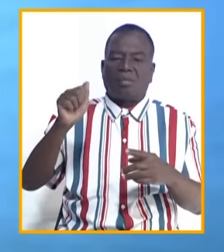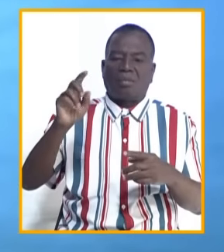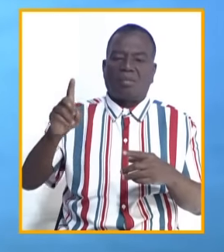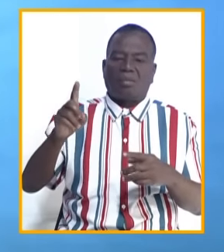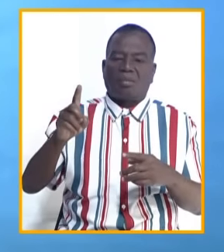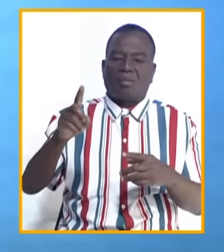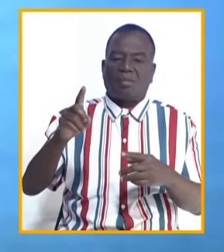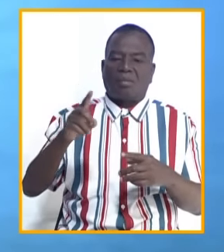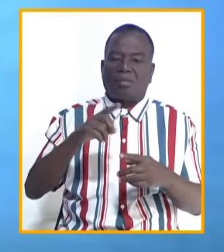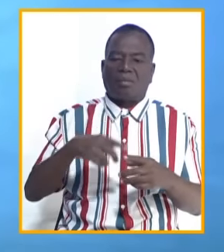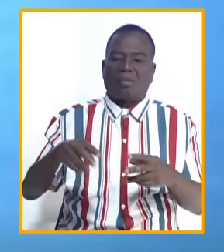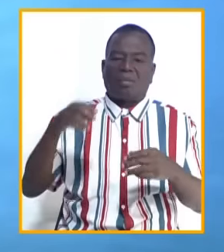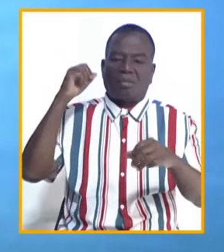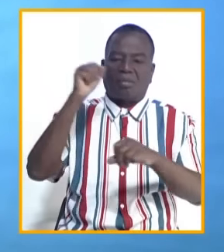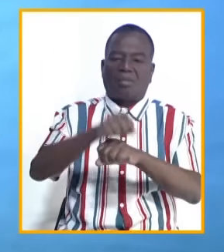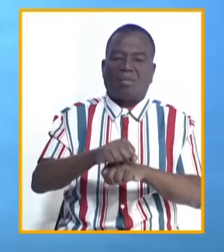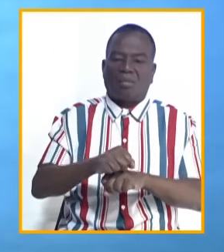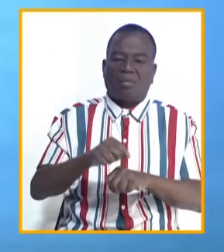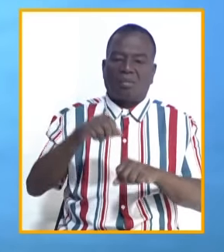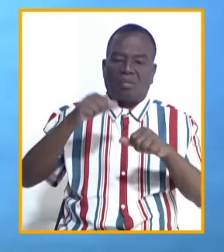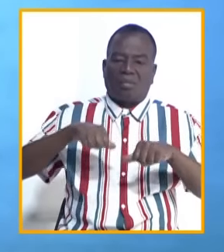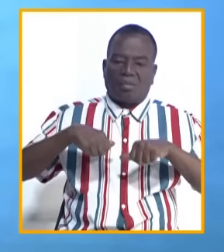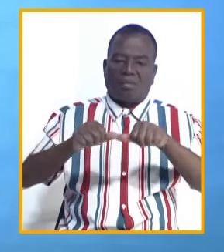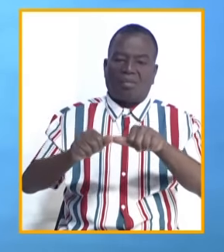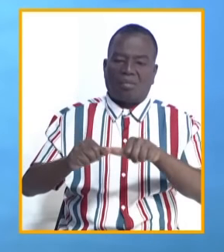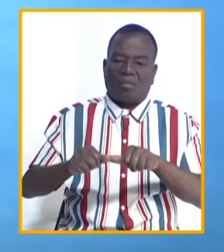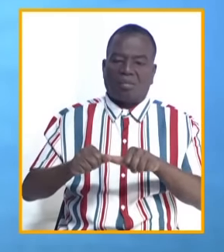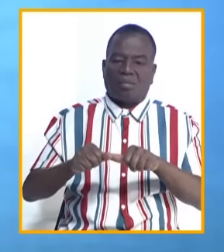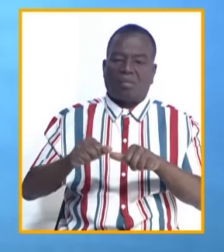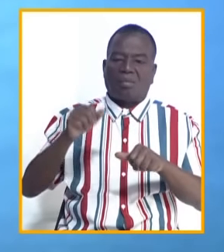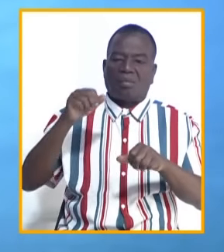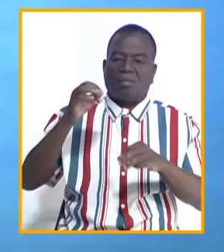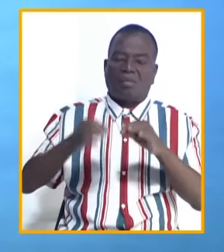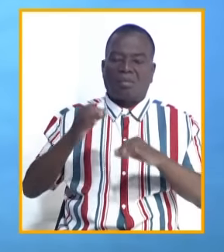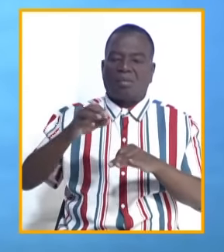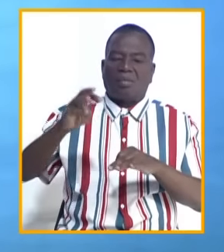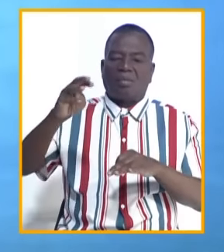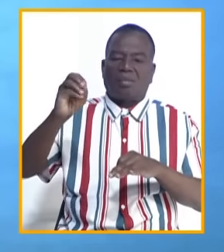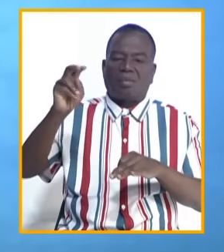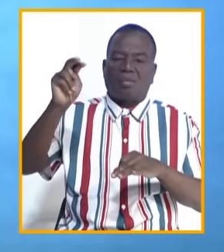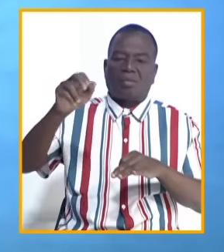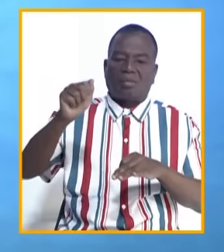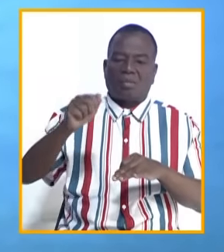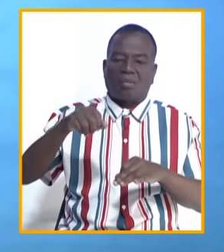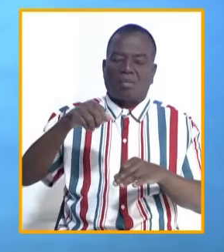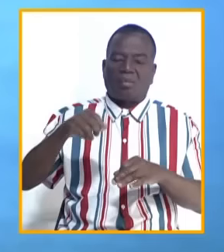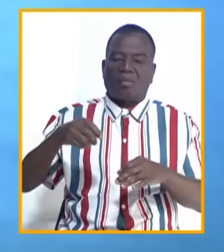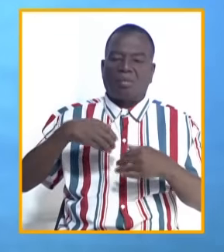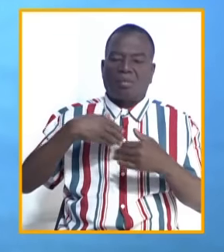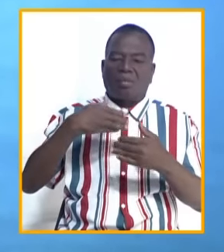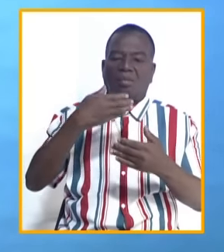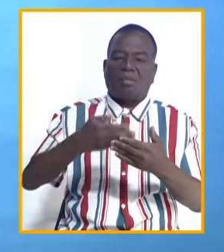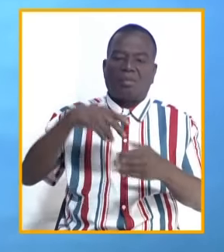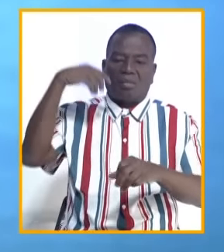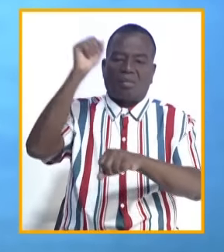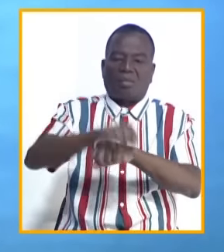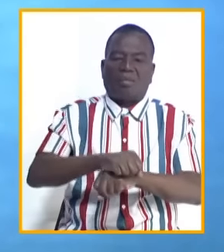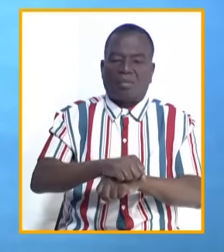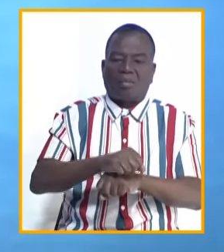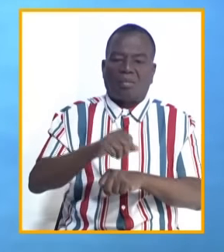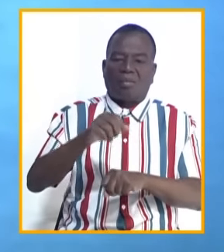c'était un match de revanche pour cette équipe donc de la FAD d'Abidjan, puisque si la FAD parvient à gagner, la FAD va poursuivre